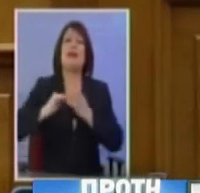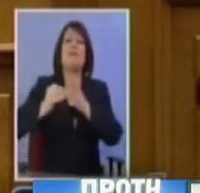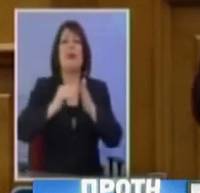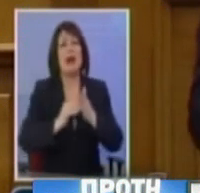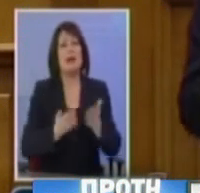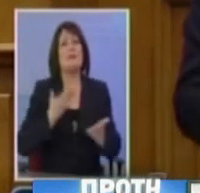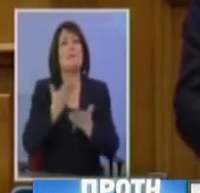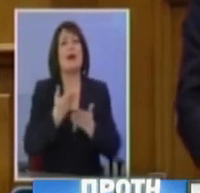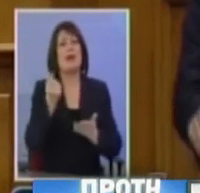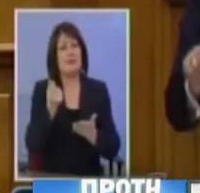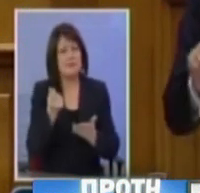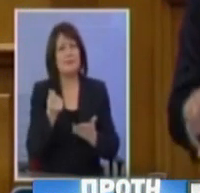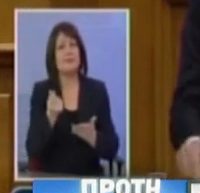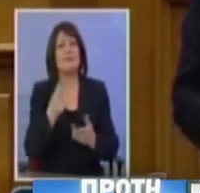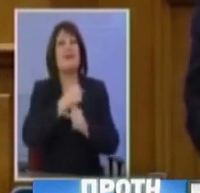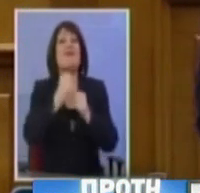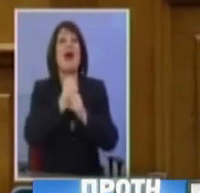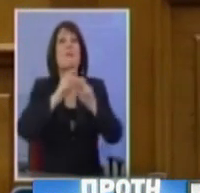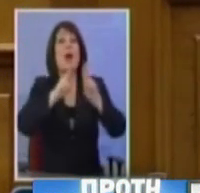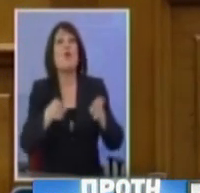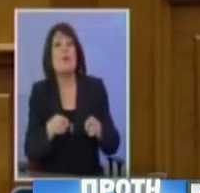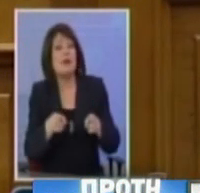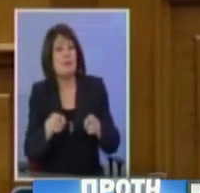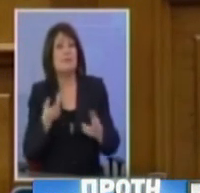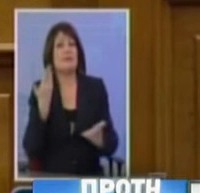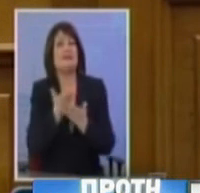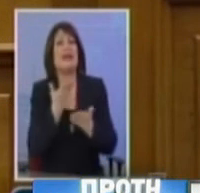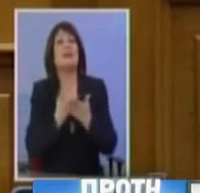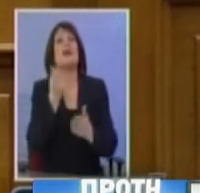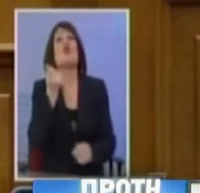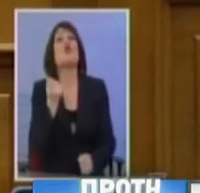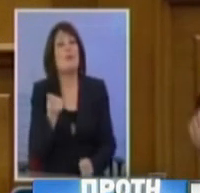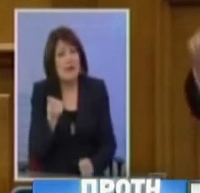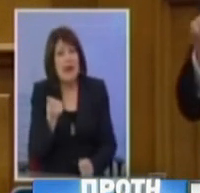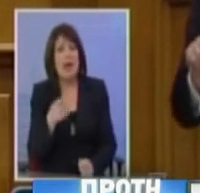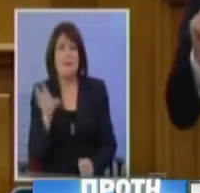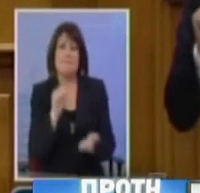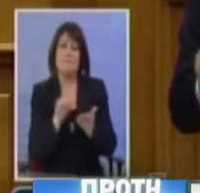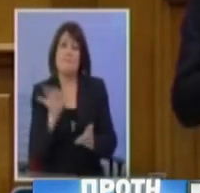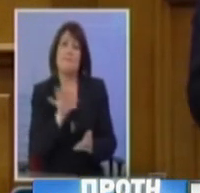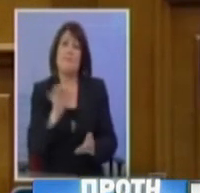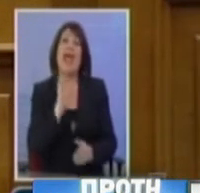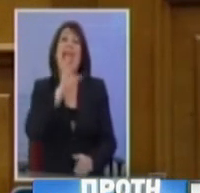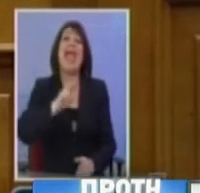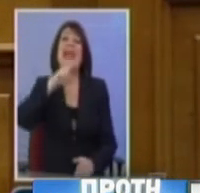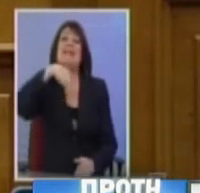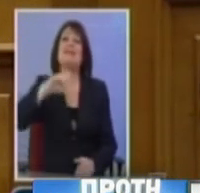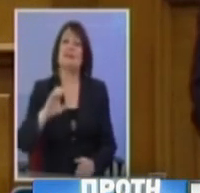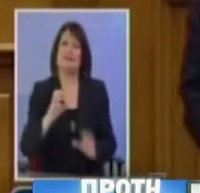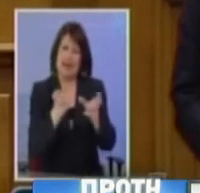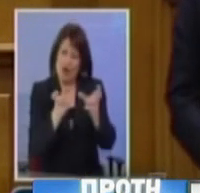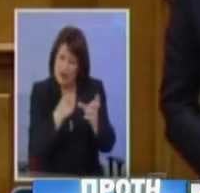των οικονομικών ετοιμάτων των φαρμακοποιών. Υπέρ των οικονομικών ετοιμάτων και την επαναπρόληψη των εργαζομένων στην ΕΡΤ. Υπέρ των